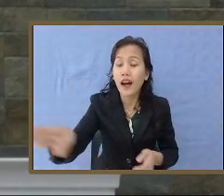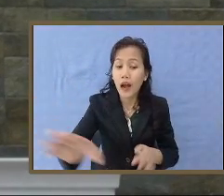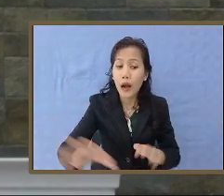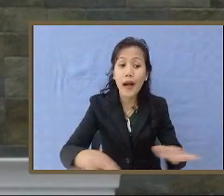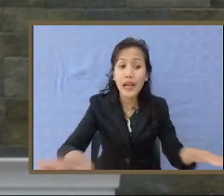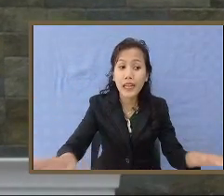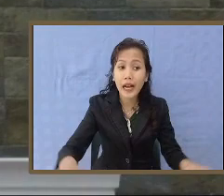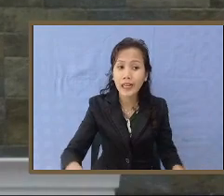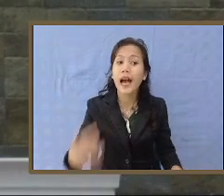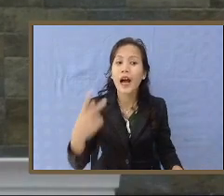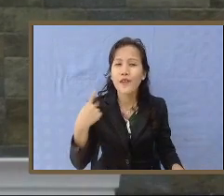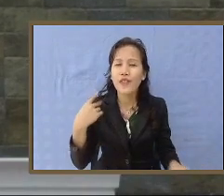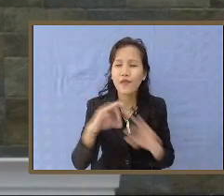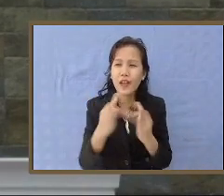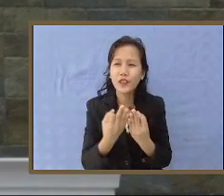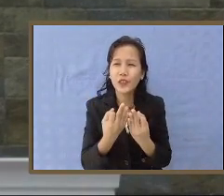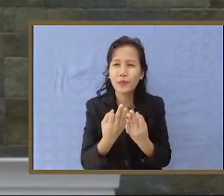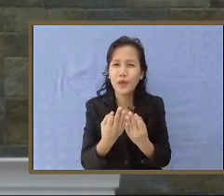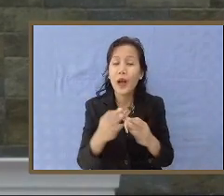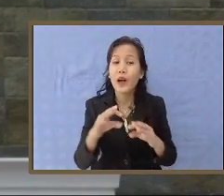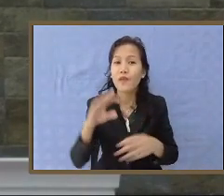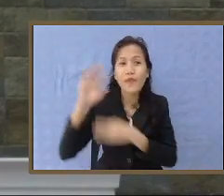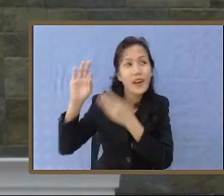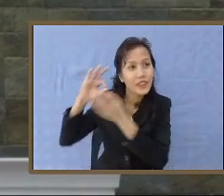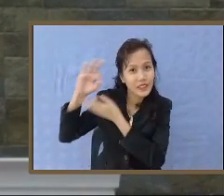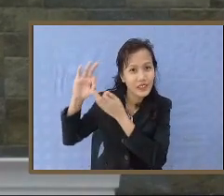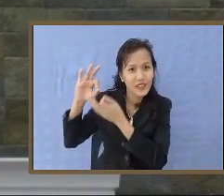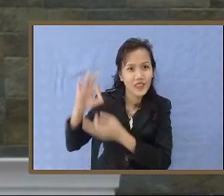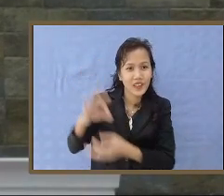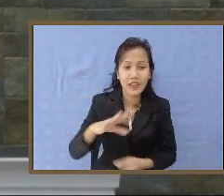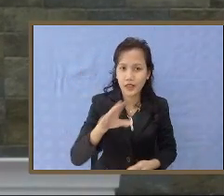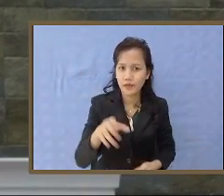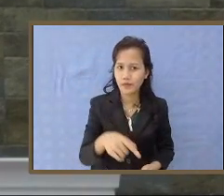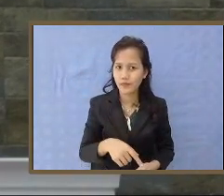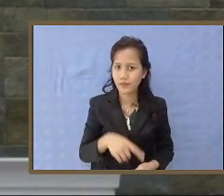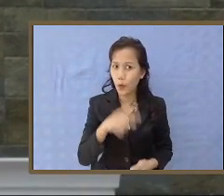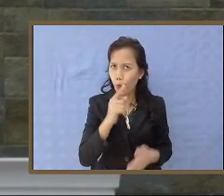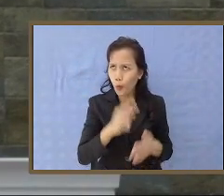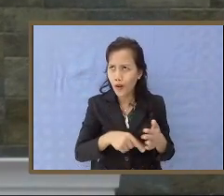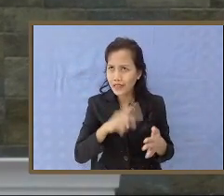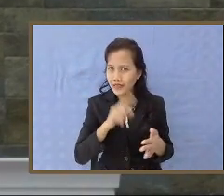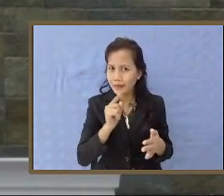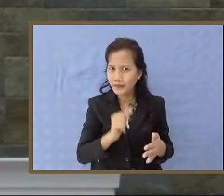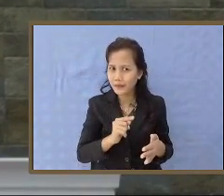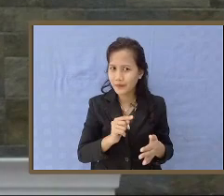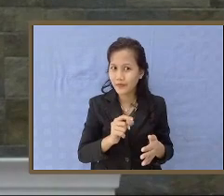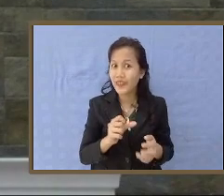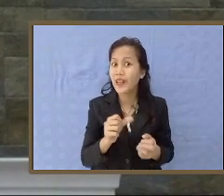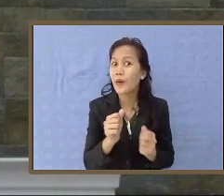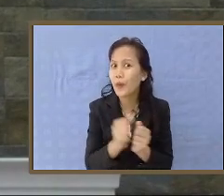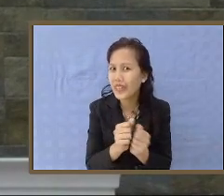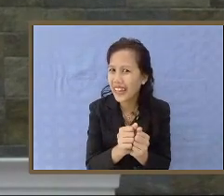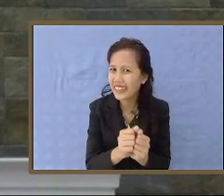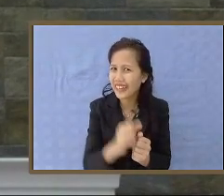mamaya. Pamilya natin, may fellowship tayo mamaya. And guess what? Kasama natin ang Panginoon.